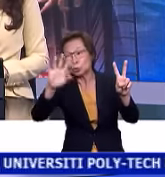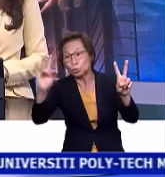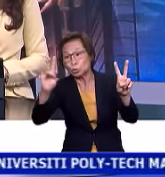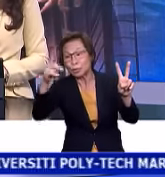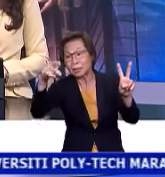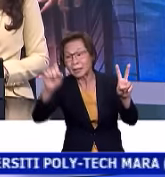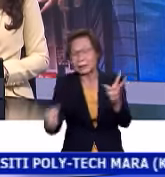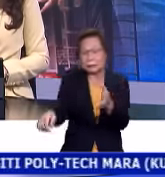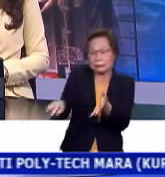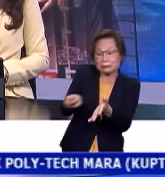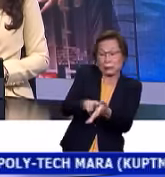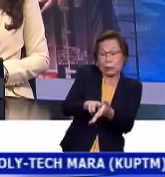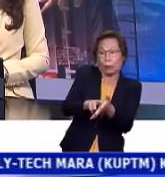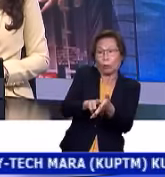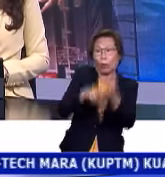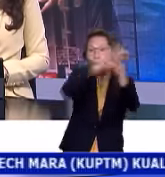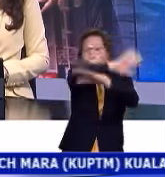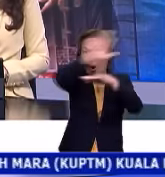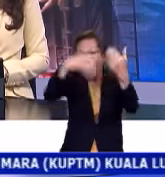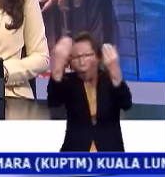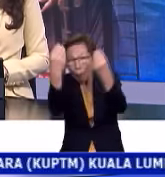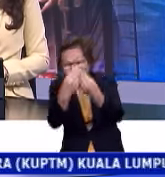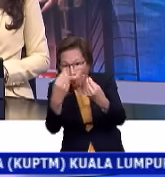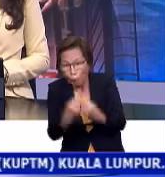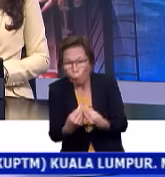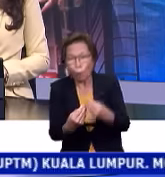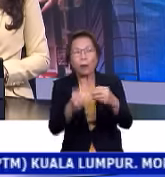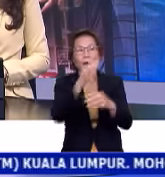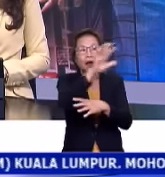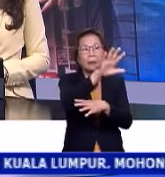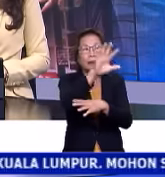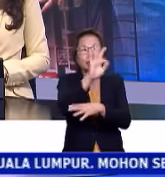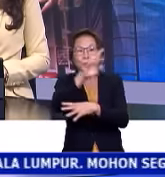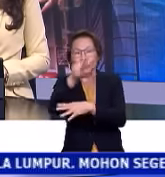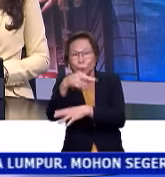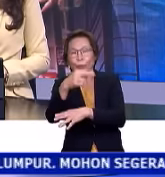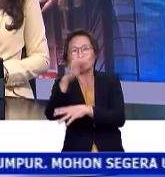22,857 kes direkodkan menjadikan keseluruhan